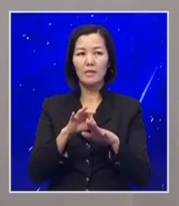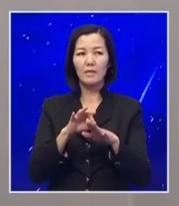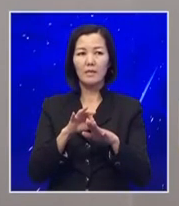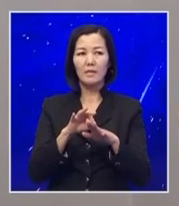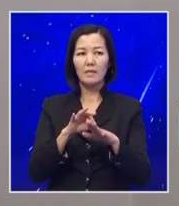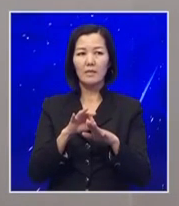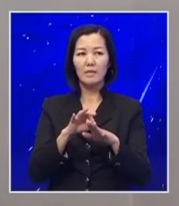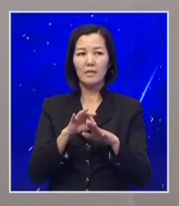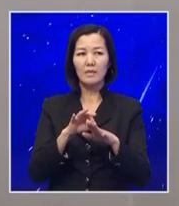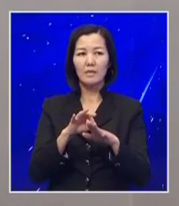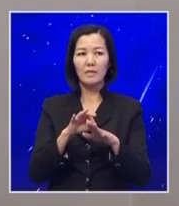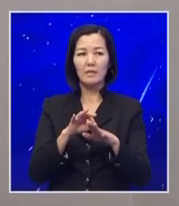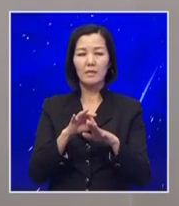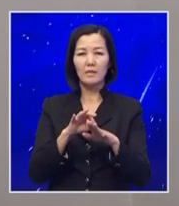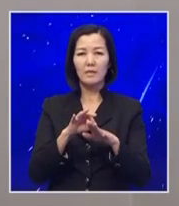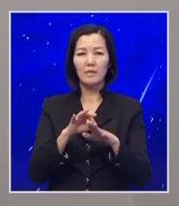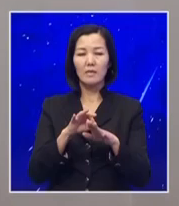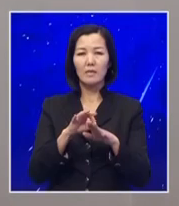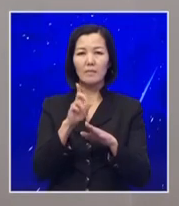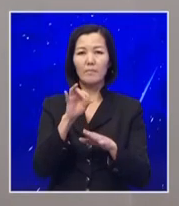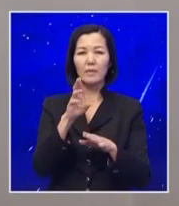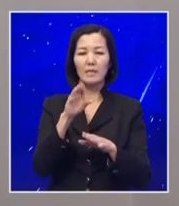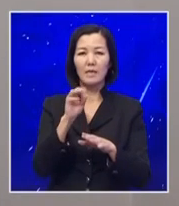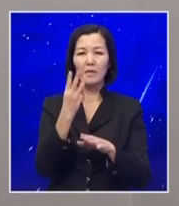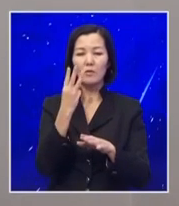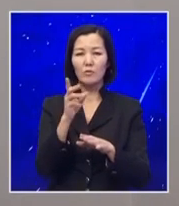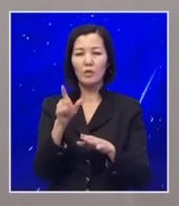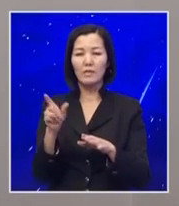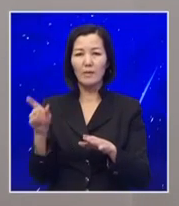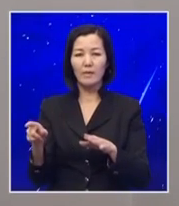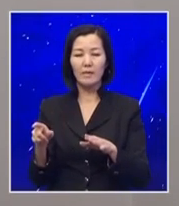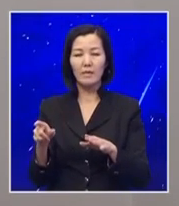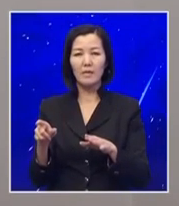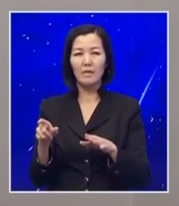Зарихат Амшай ауылынан 2 азамат, Бесқайнар ауылынан 3 азамат,